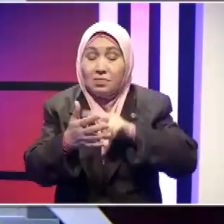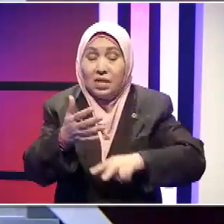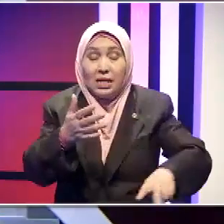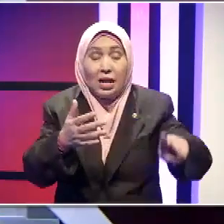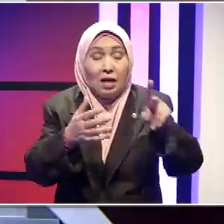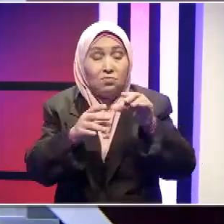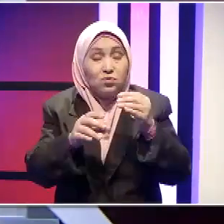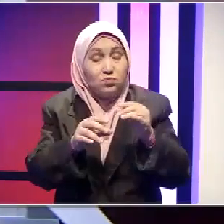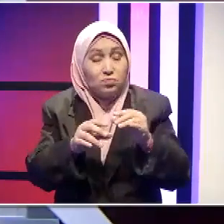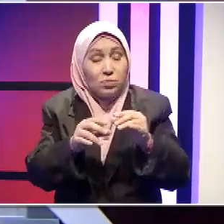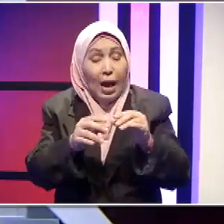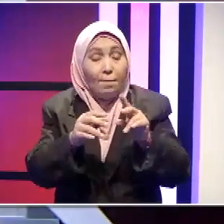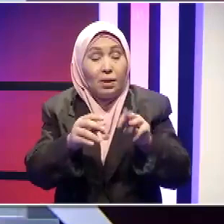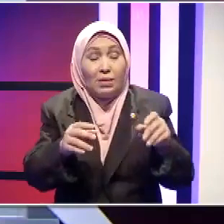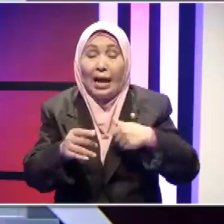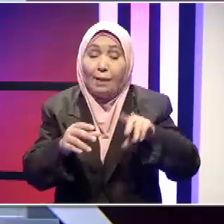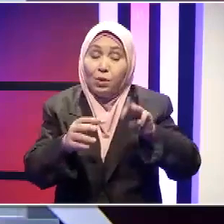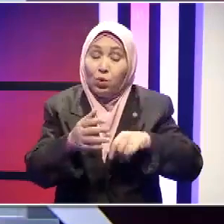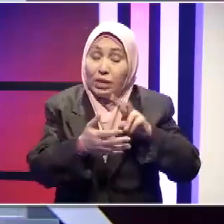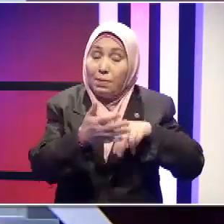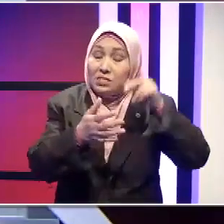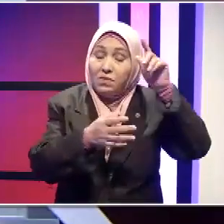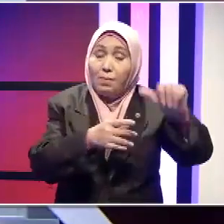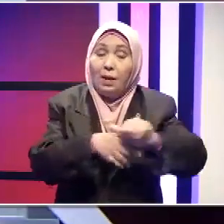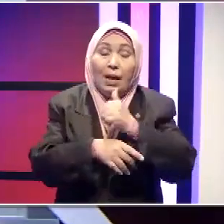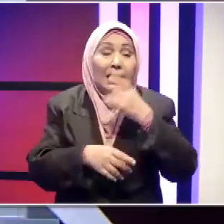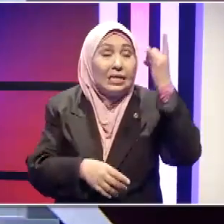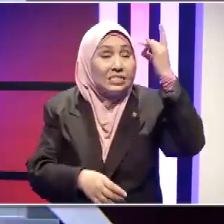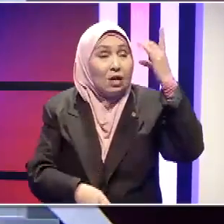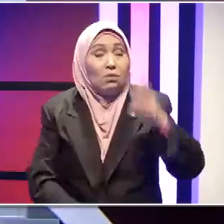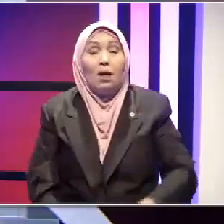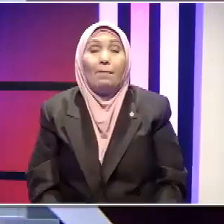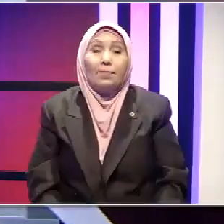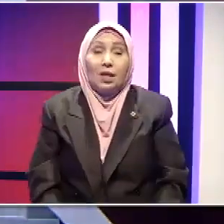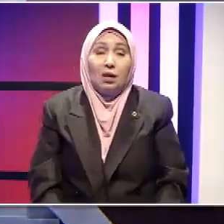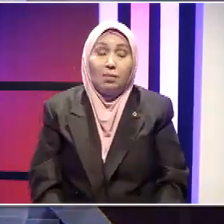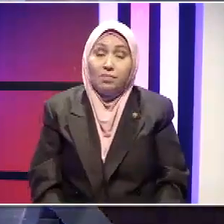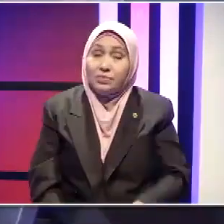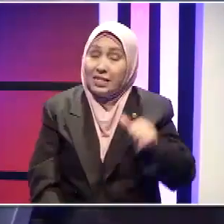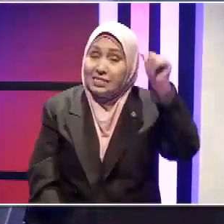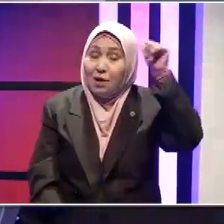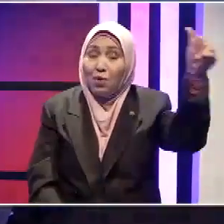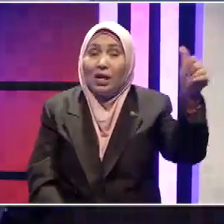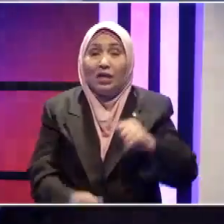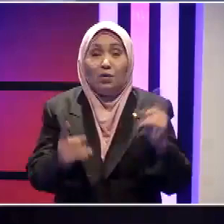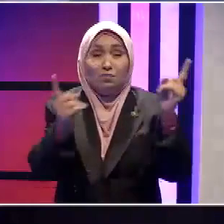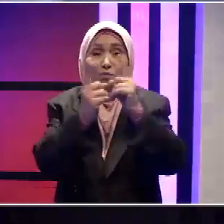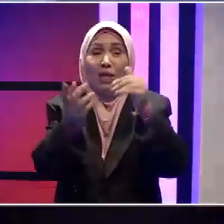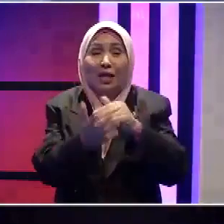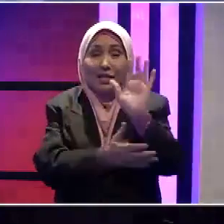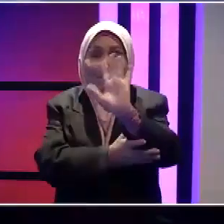surah atur MyQuran time 4C faham amal Insyaallah selamanya Hai